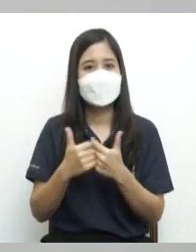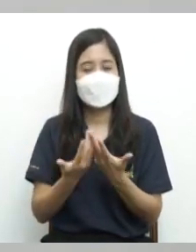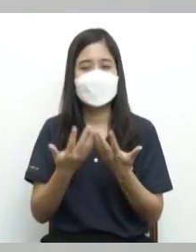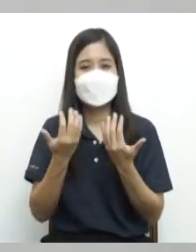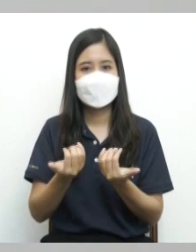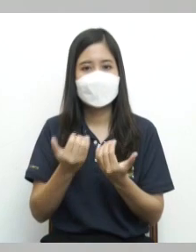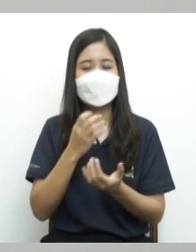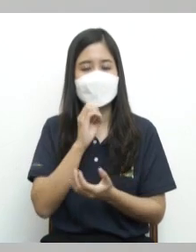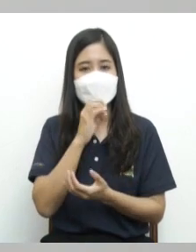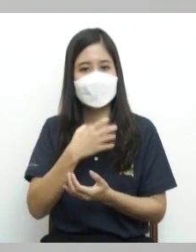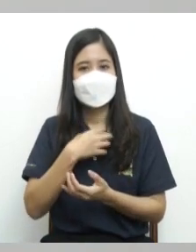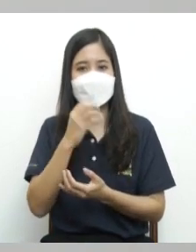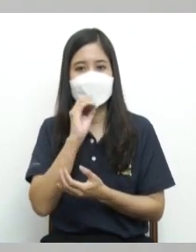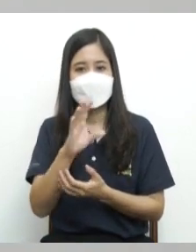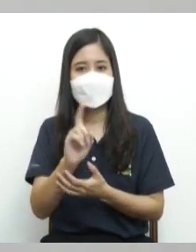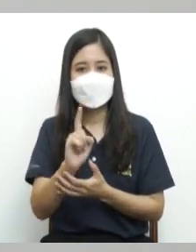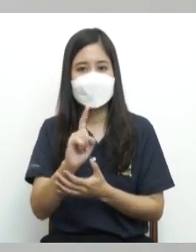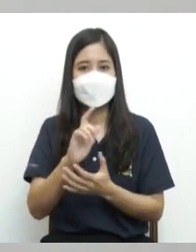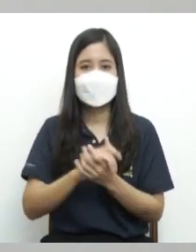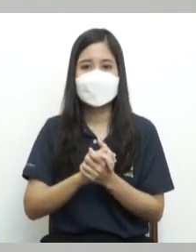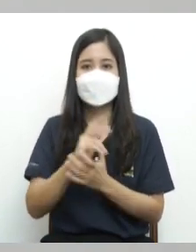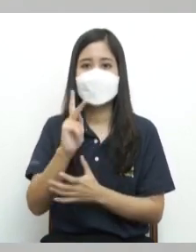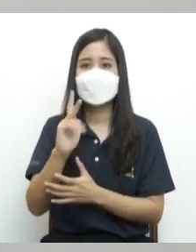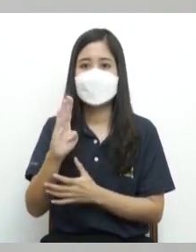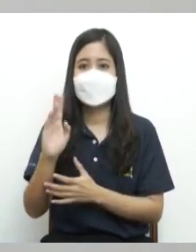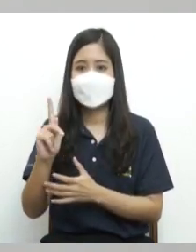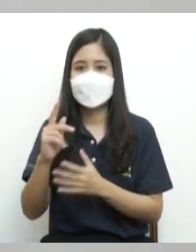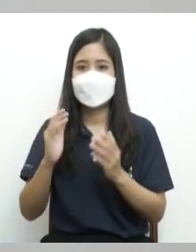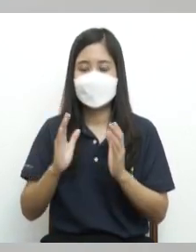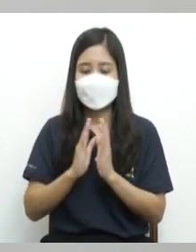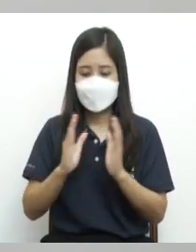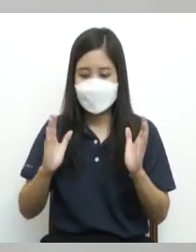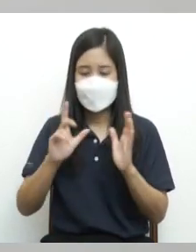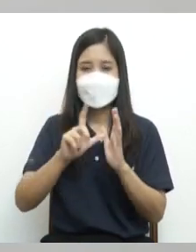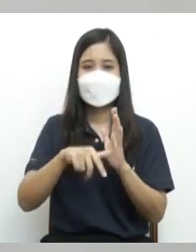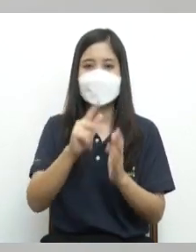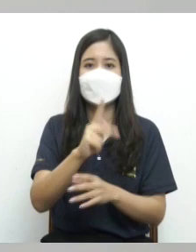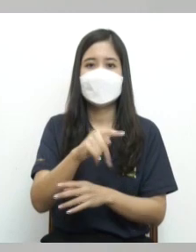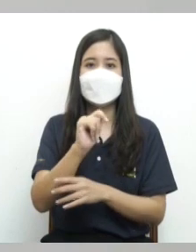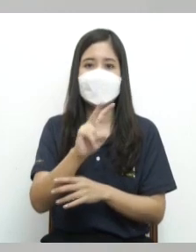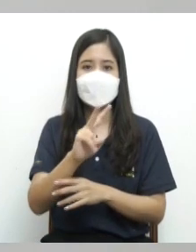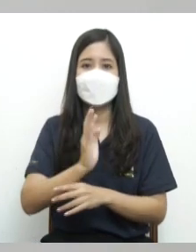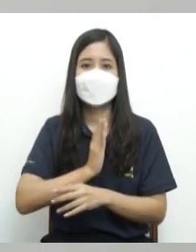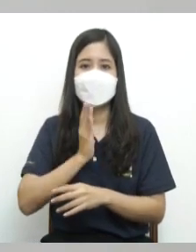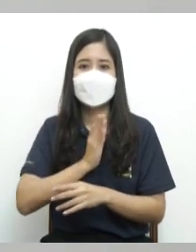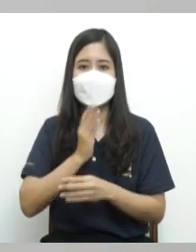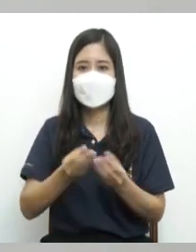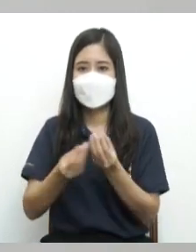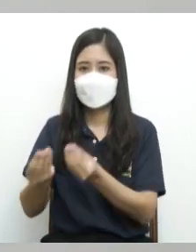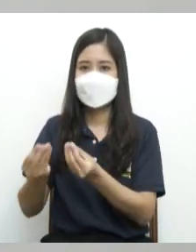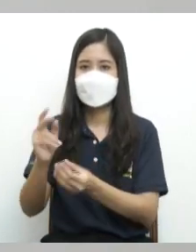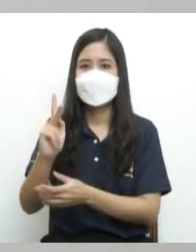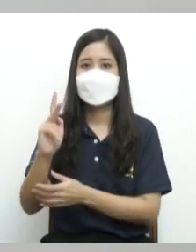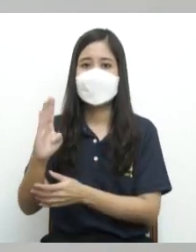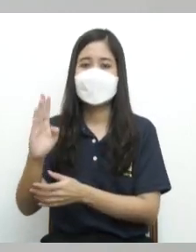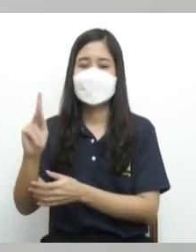จะเรียนว่าส่วนกบข.อยากจะขอกราบขอบคุณท่านเลขาสปท.นะคะที่ท่านกรุณาให้เกียรติทางกบข.ได้มีส่วนร่วมในกิ